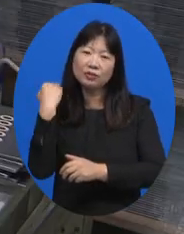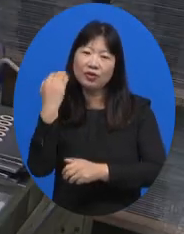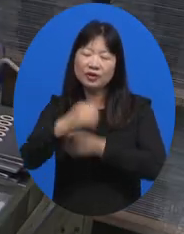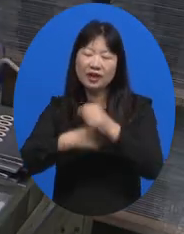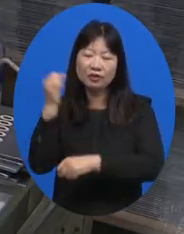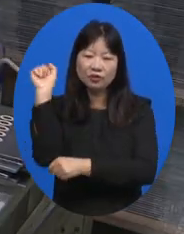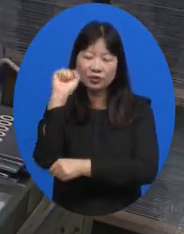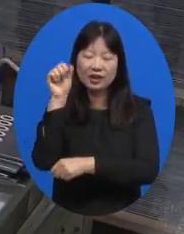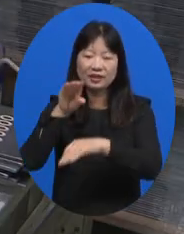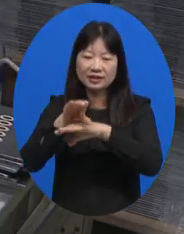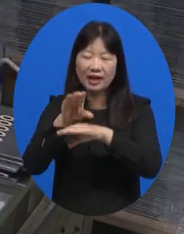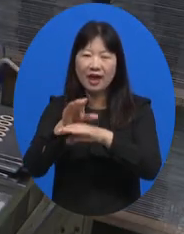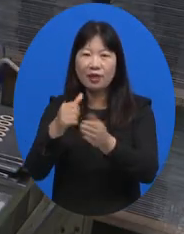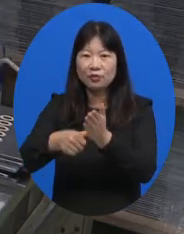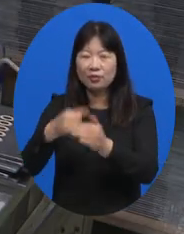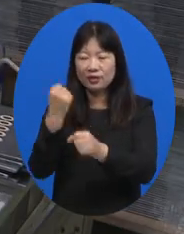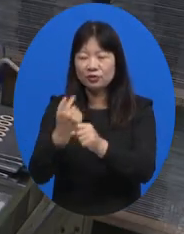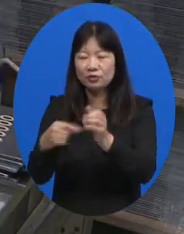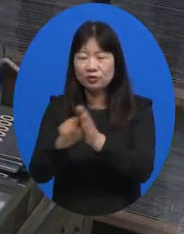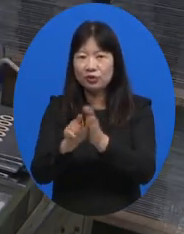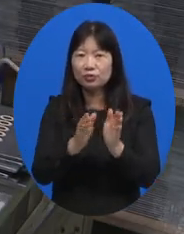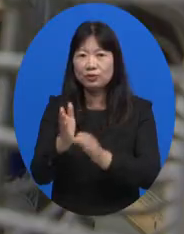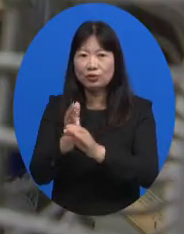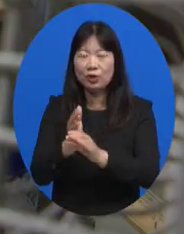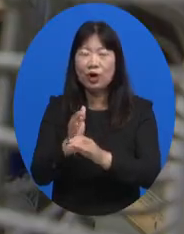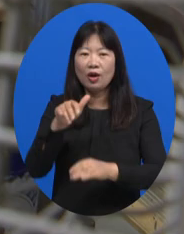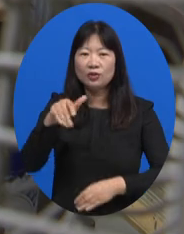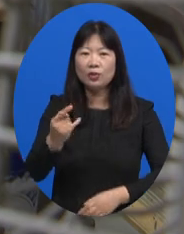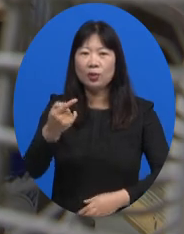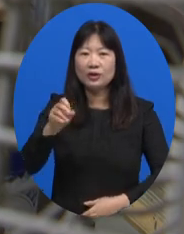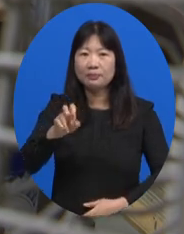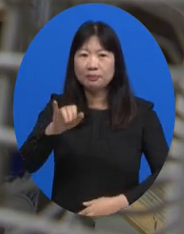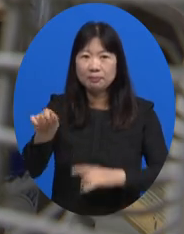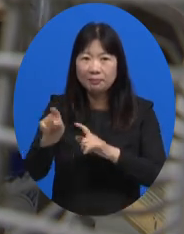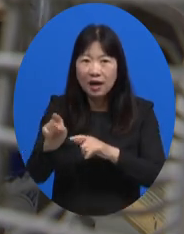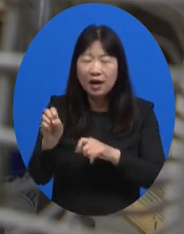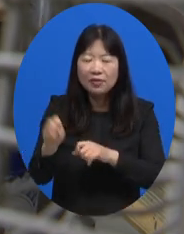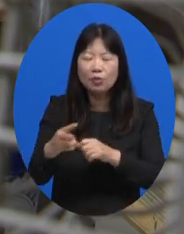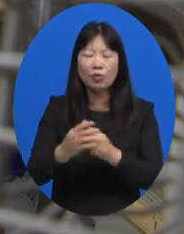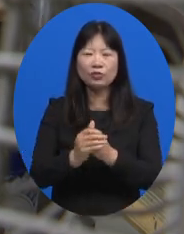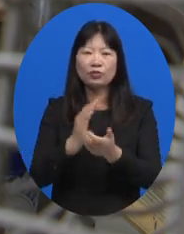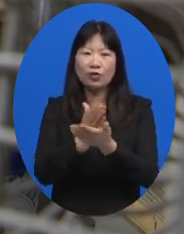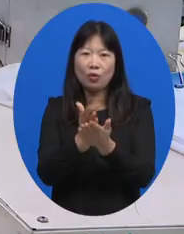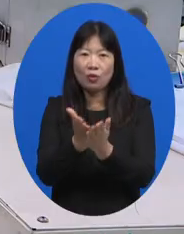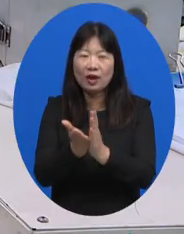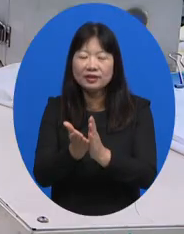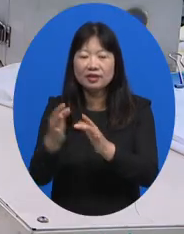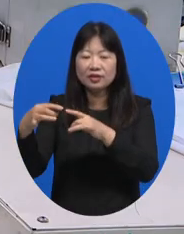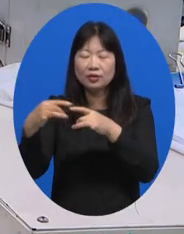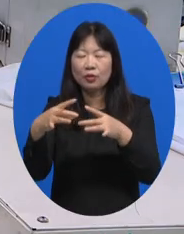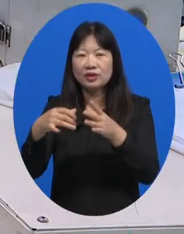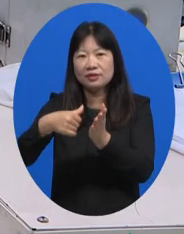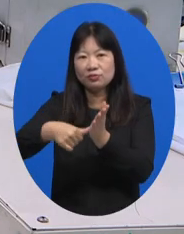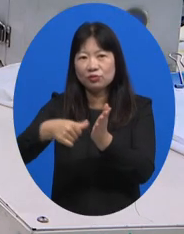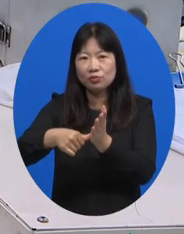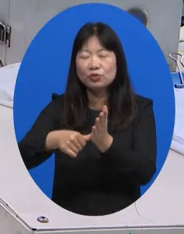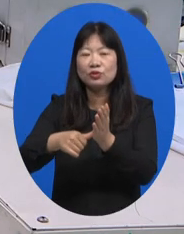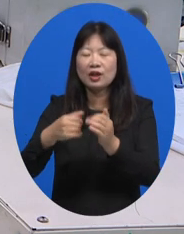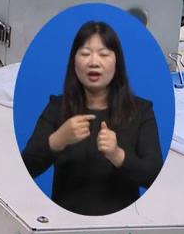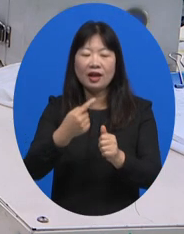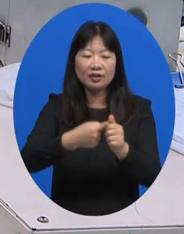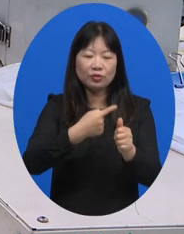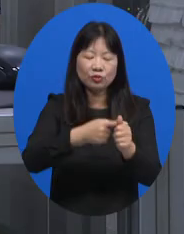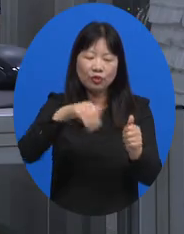부품들을 제조하기 위해 준비 중입니다. 초음파 센서, 차 내부 디스플레이에 쓰이는 햅틱 등 전기 전자 부품 중심의